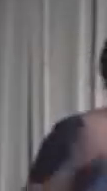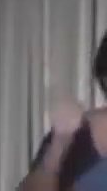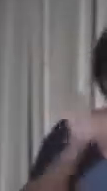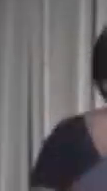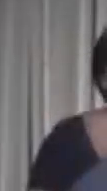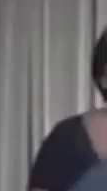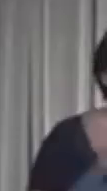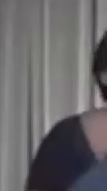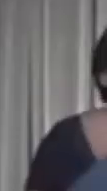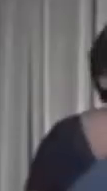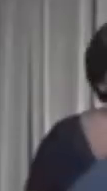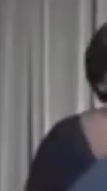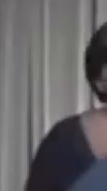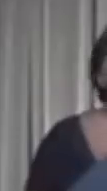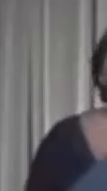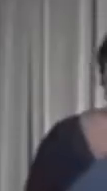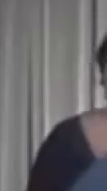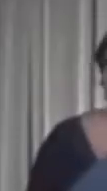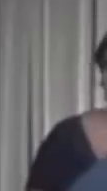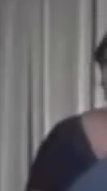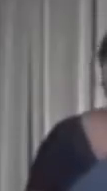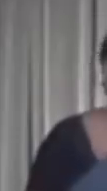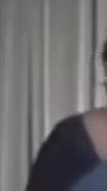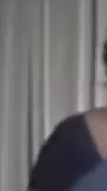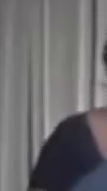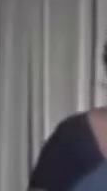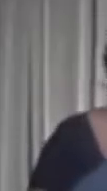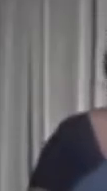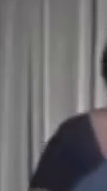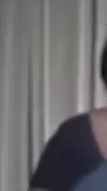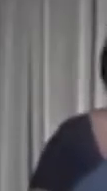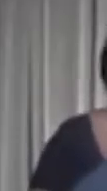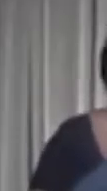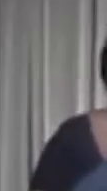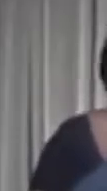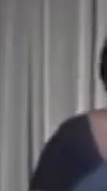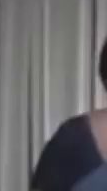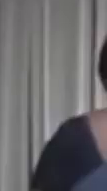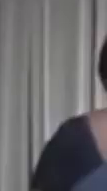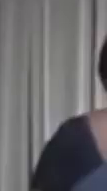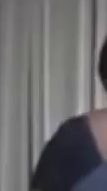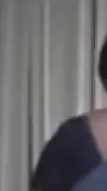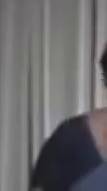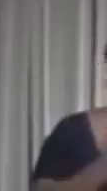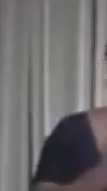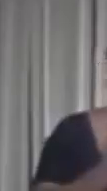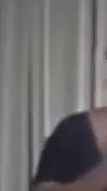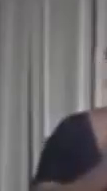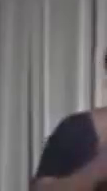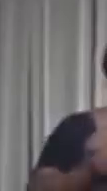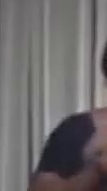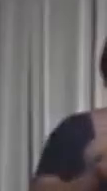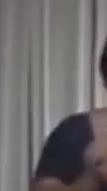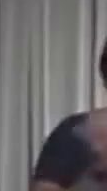குற்றச்சாட்டுக்காக குற்றத்தை செய்துவிட்டு நீதிமன்றத்தில் இருந்தபொழுது முன்னால் ஜனாதிபதியினால் மன்னிப்பு வழங்கப்பட்ட ஒருவரை ஒரு நாடு ஒரு